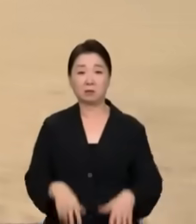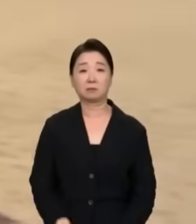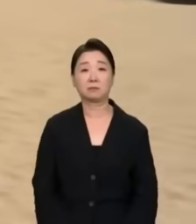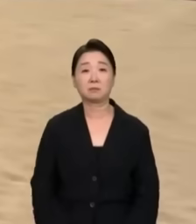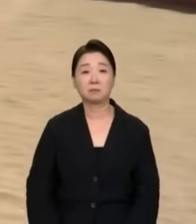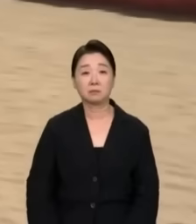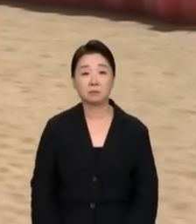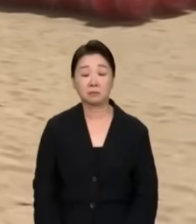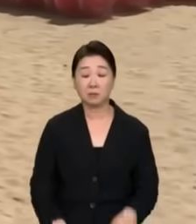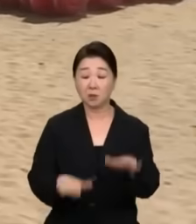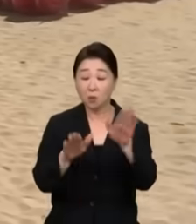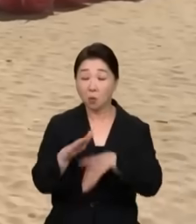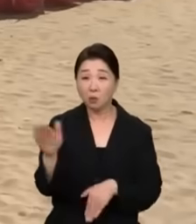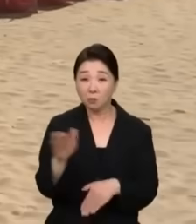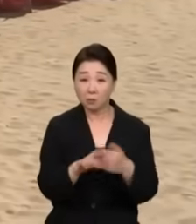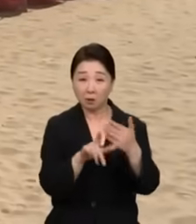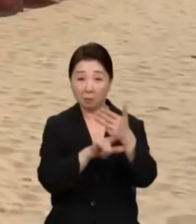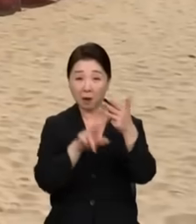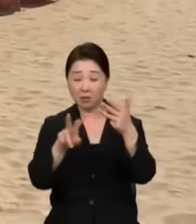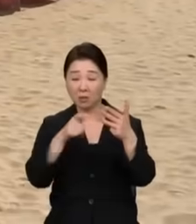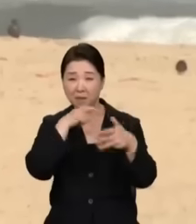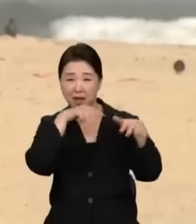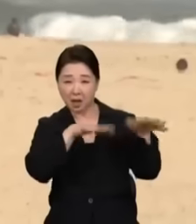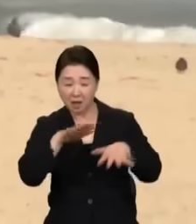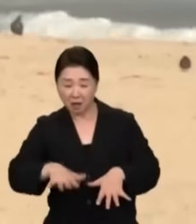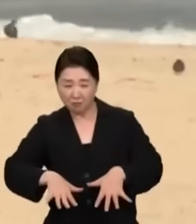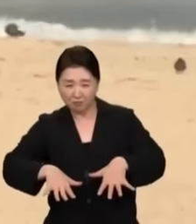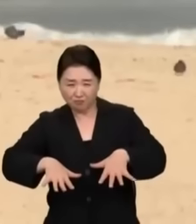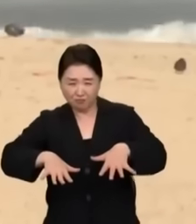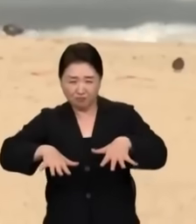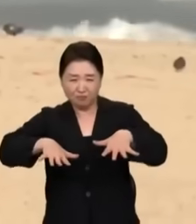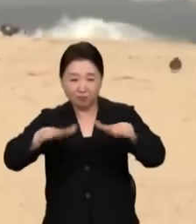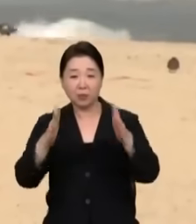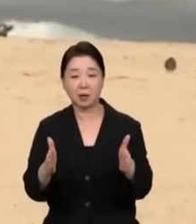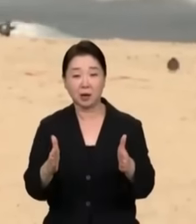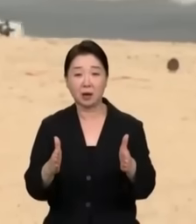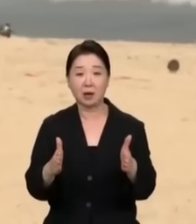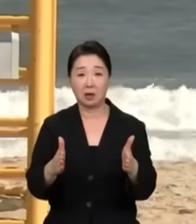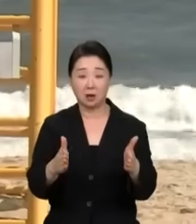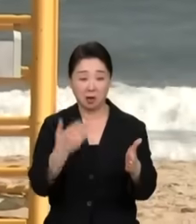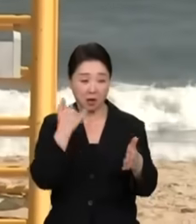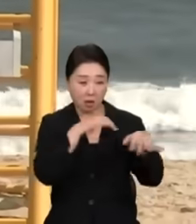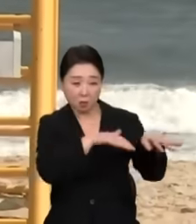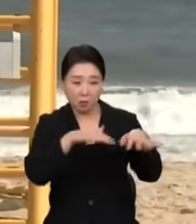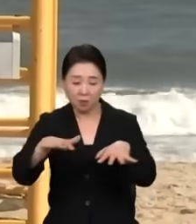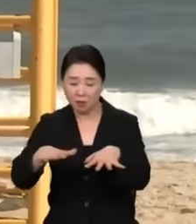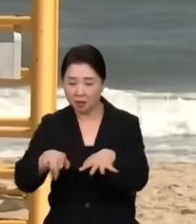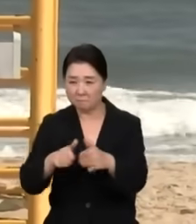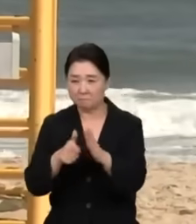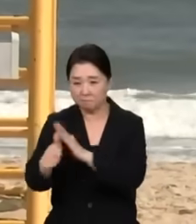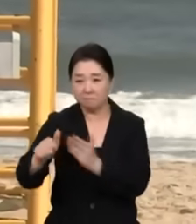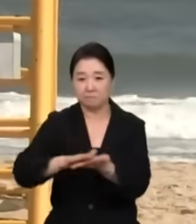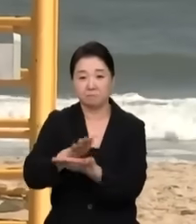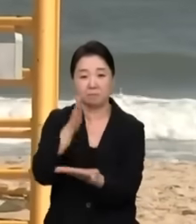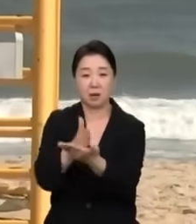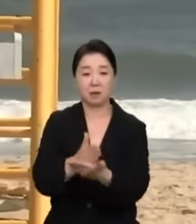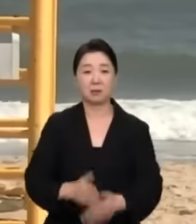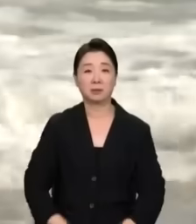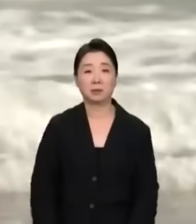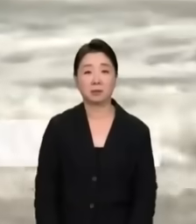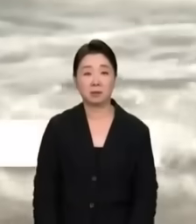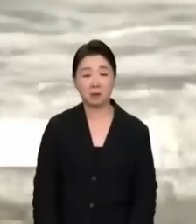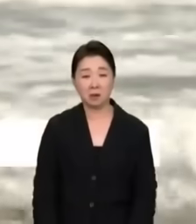오는 23일까지 바닷물 높이가 올라가는 백중사리 기간입니다. 해수욕장은 입수를 금지했습니다.